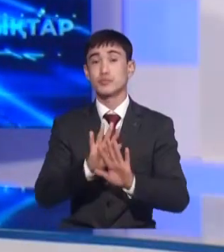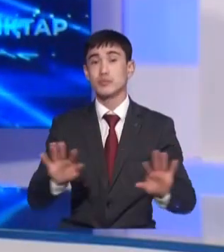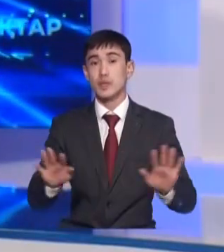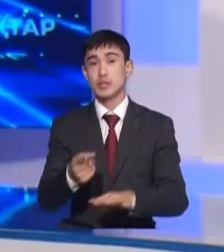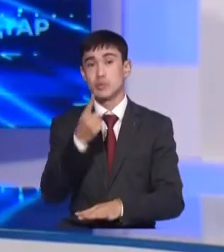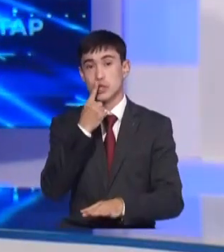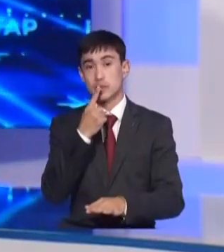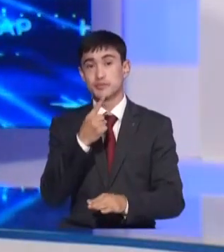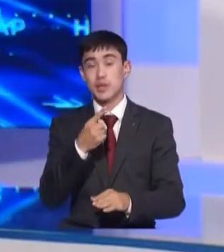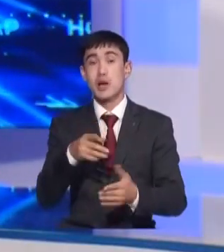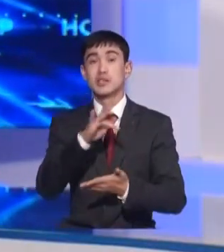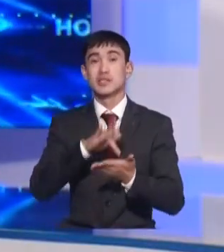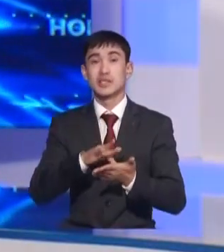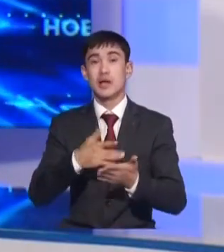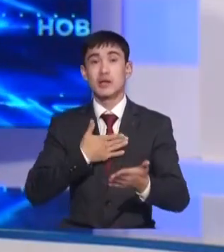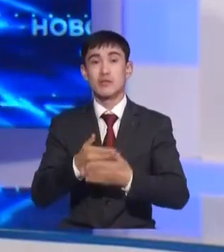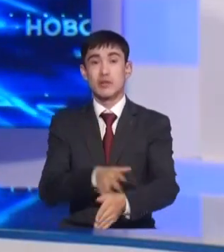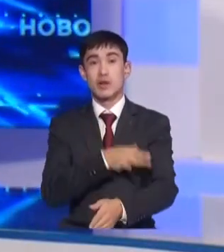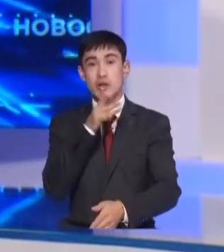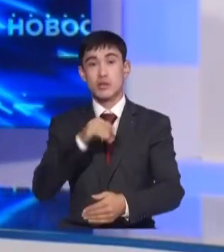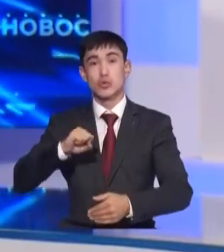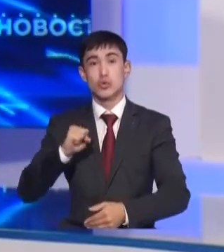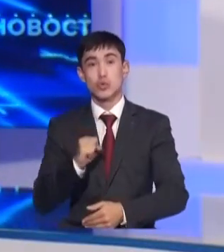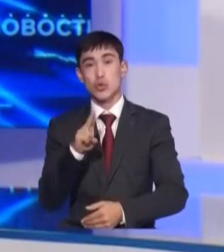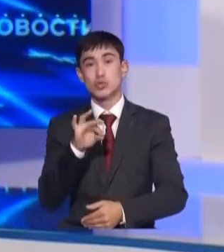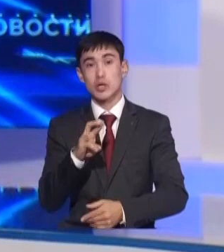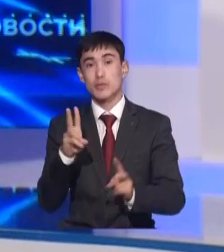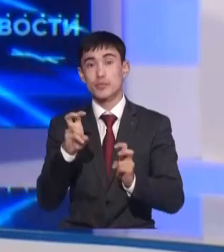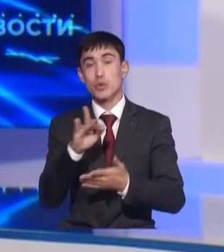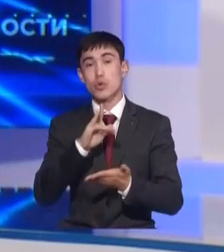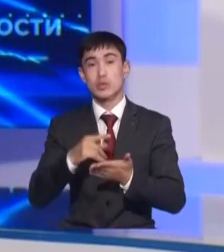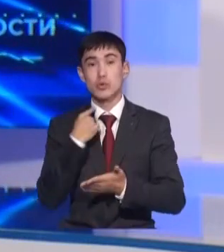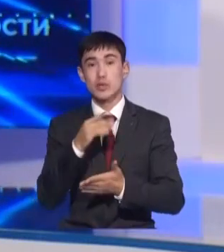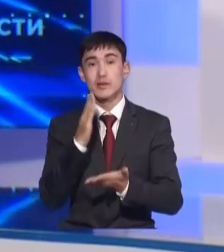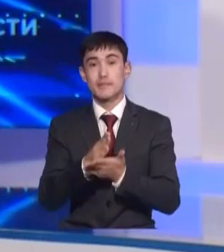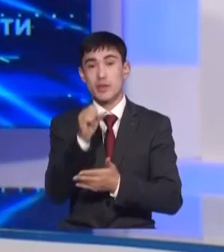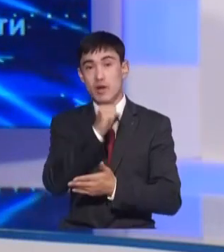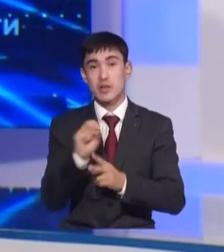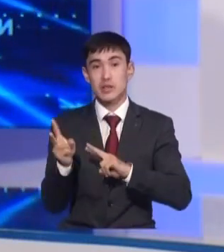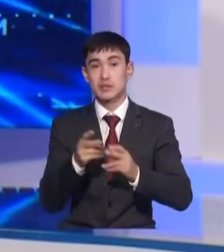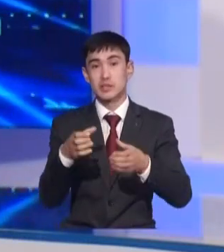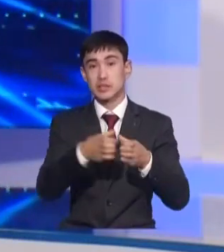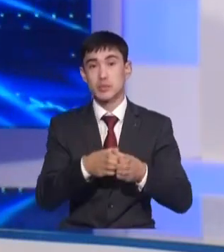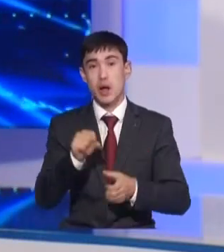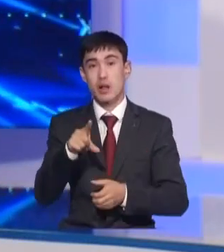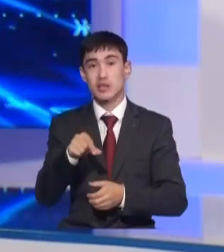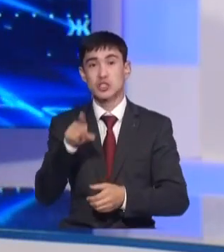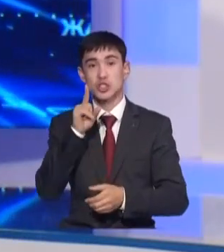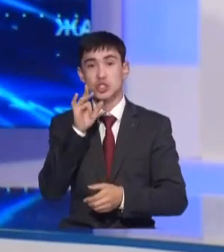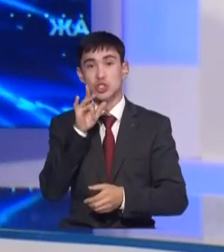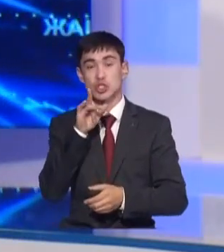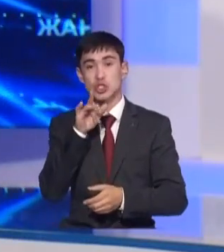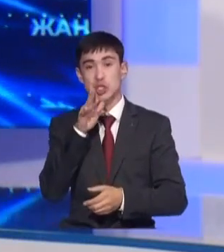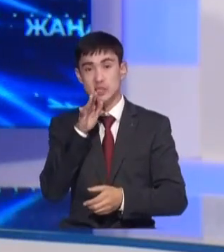Музыка сближает. При Центре активного долголетия «Достар» города Талкурган действует вокально-танцевальный ансамбль «Алтын Жаз».